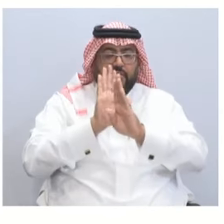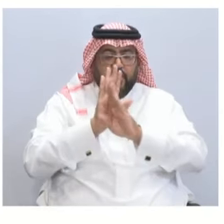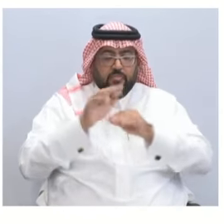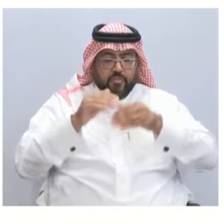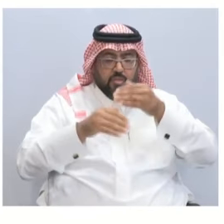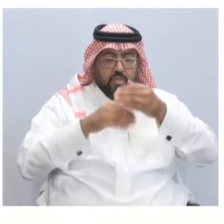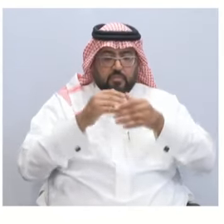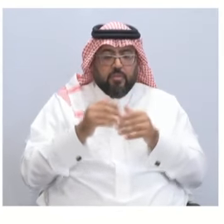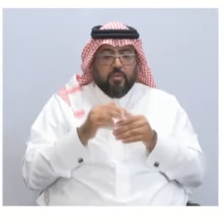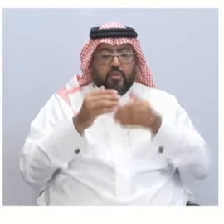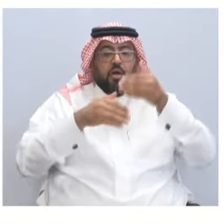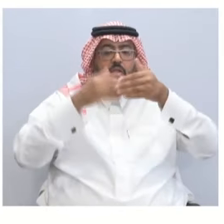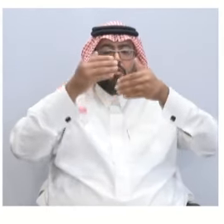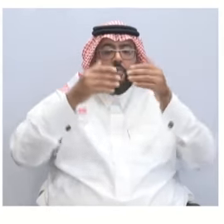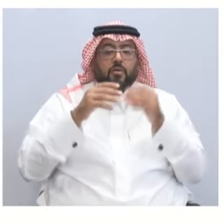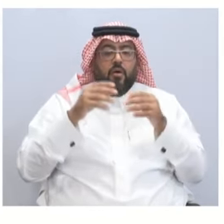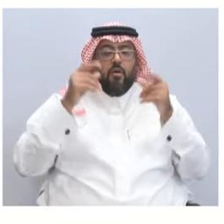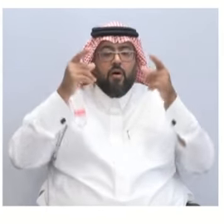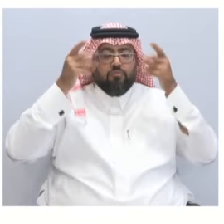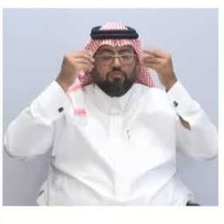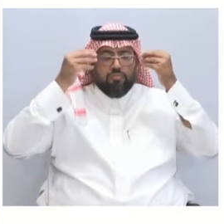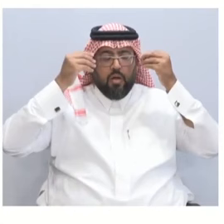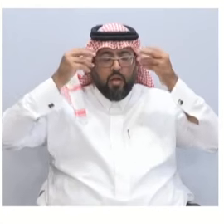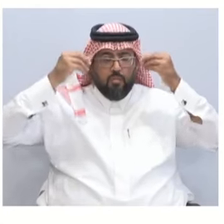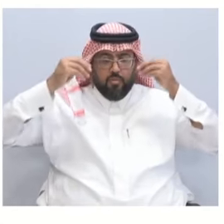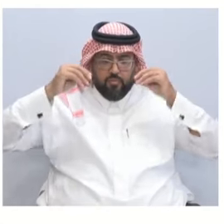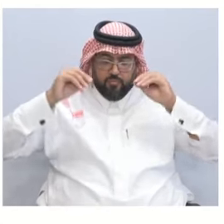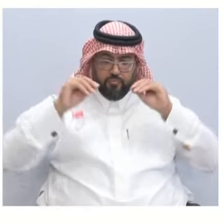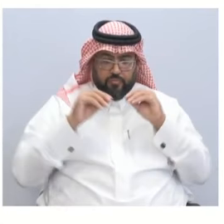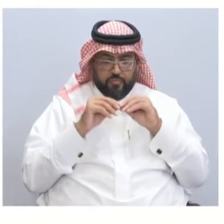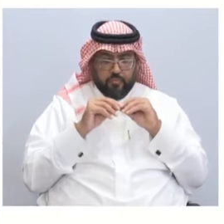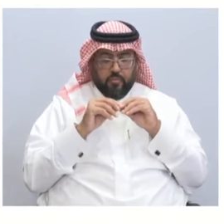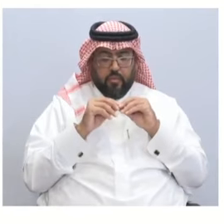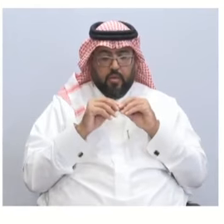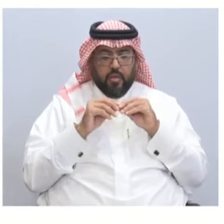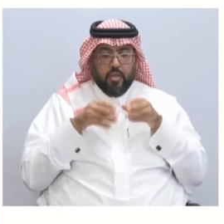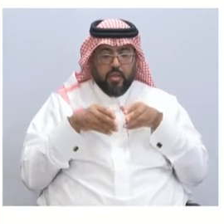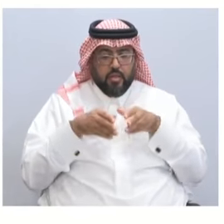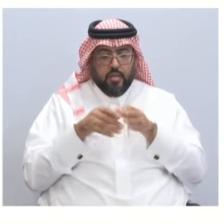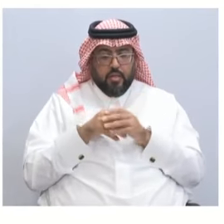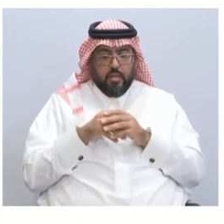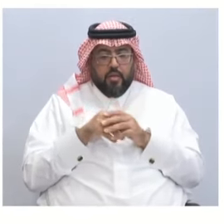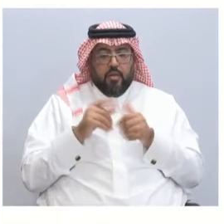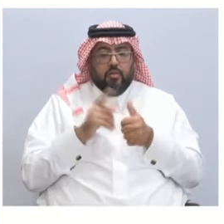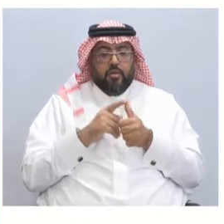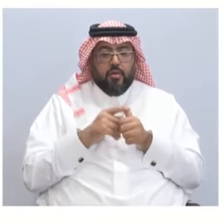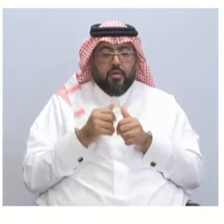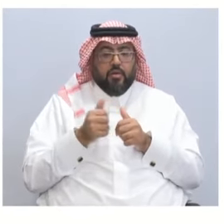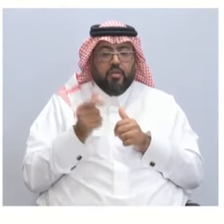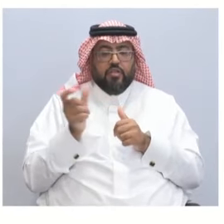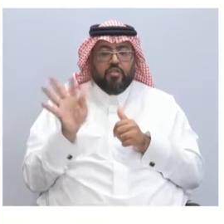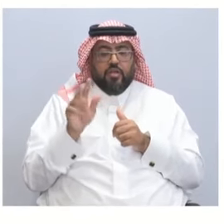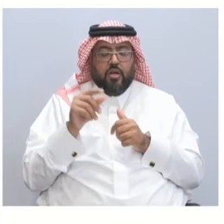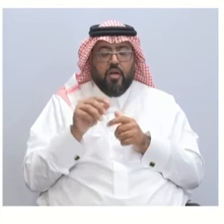عمليه التقدم العلمي والتقني عن طريق واحد